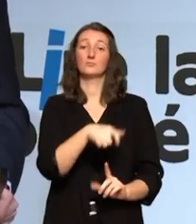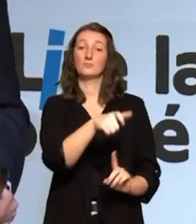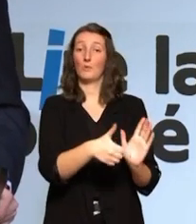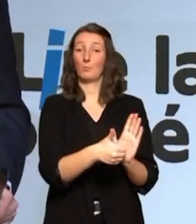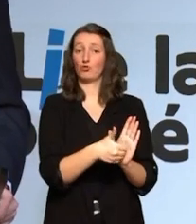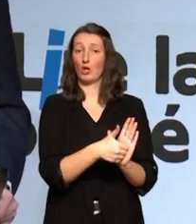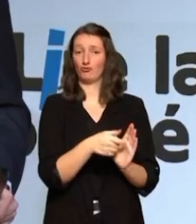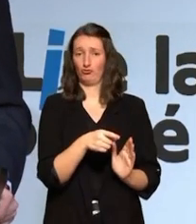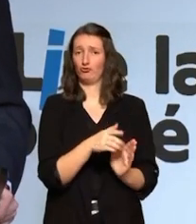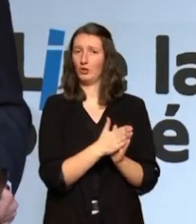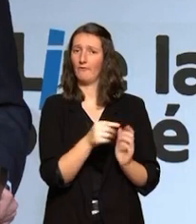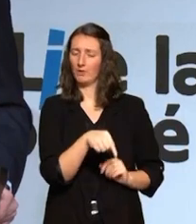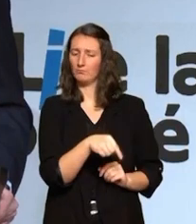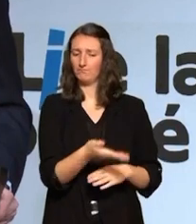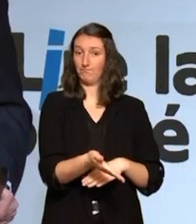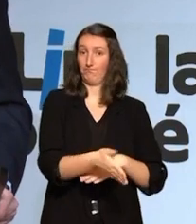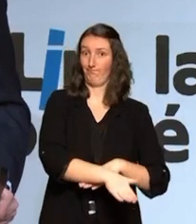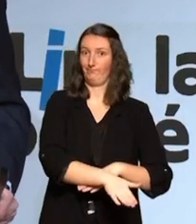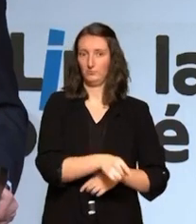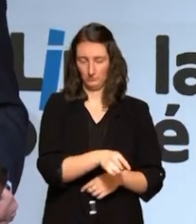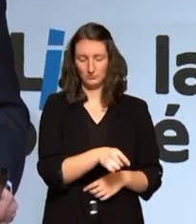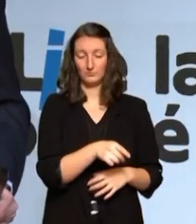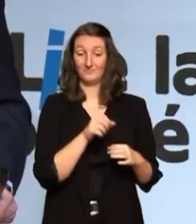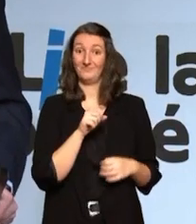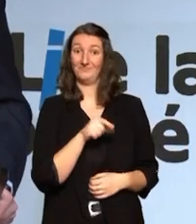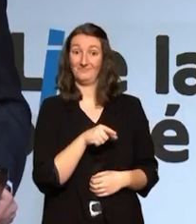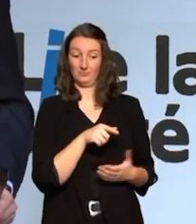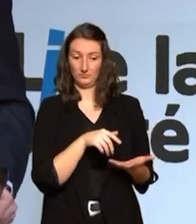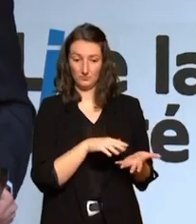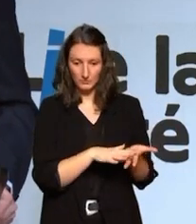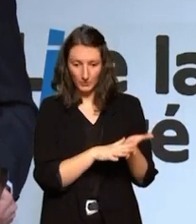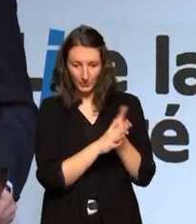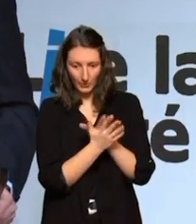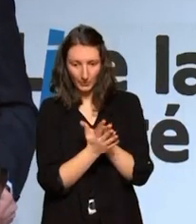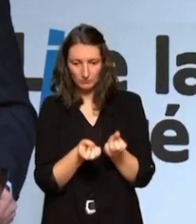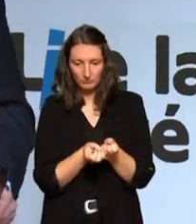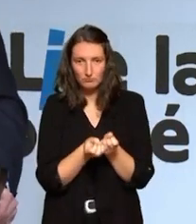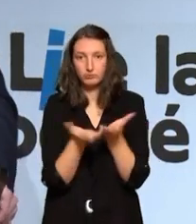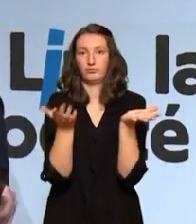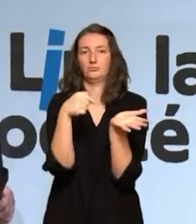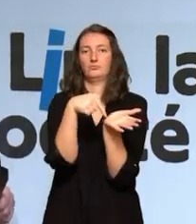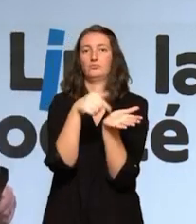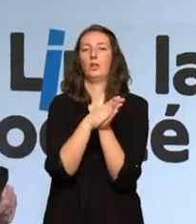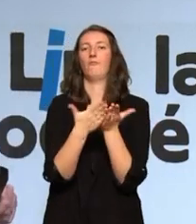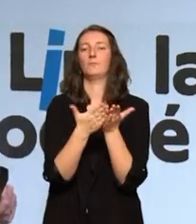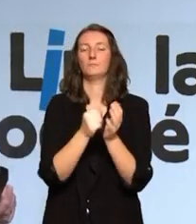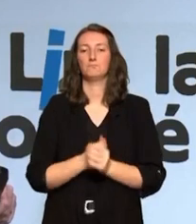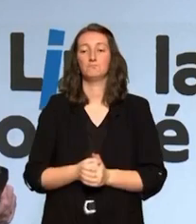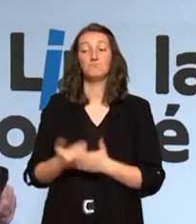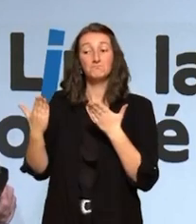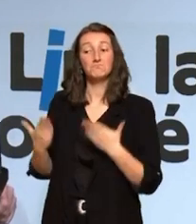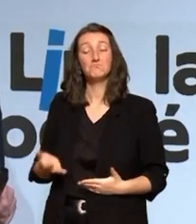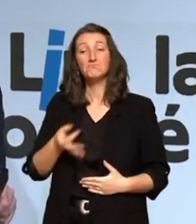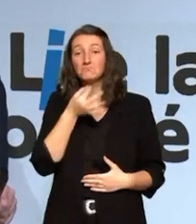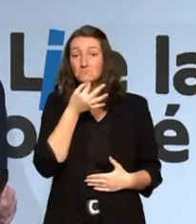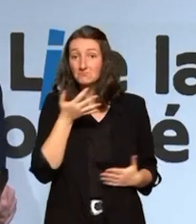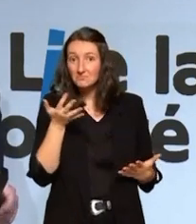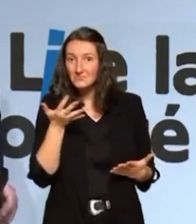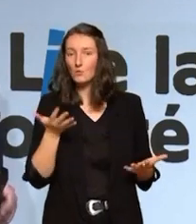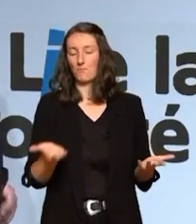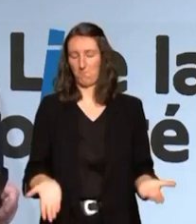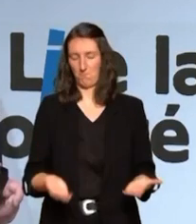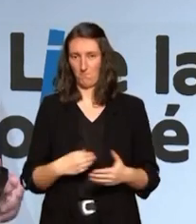du livre. Et la mort de ce personnage s'exprime dans le livre. Et donc Rilke dit de la mort de ce personnage qui s'exprime et qui